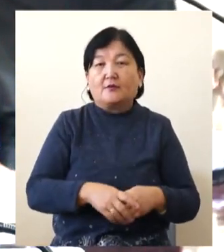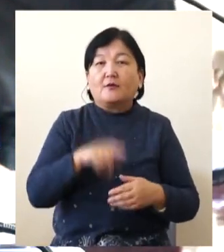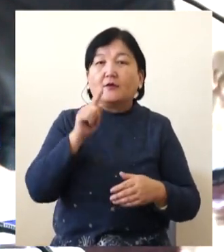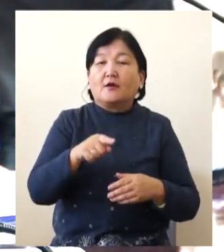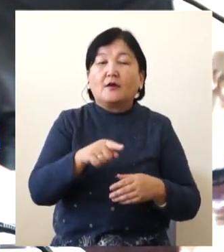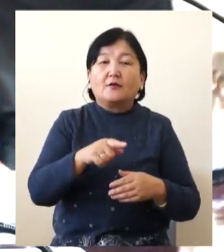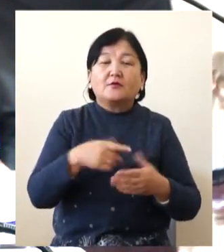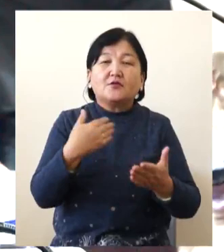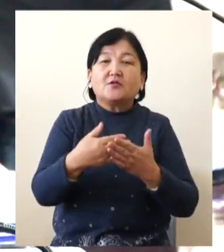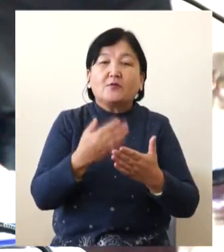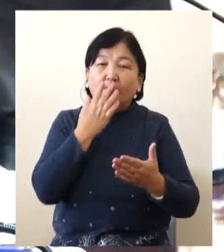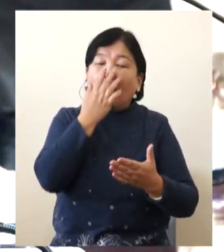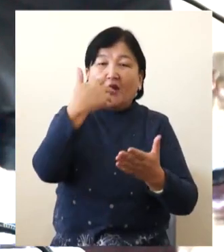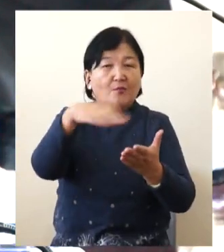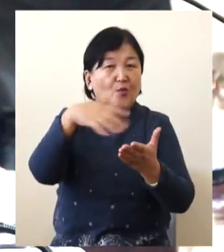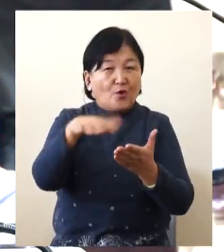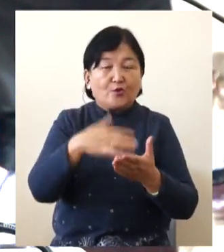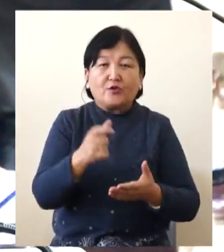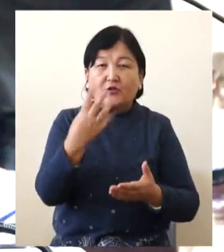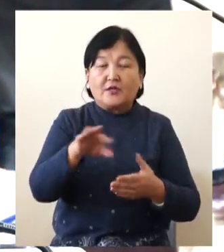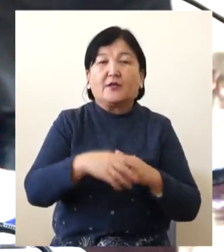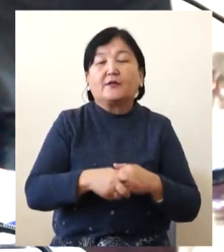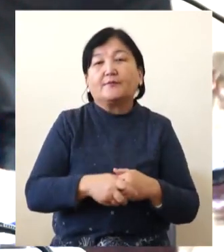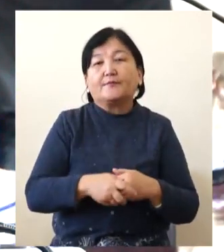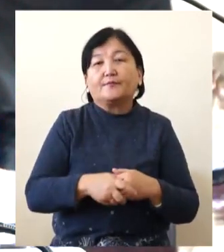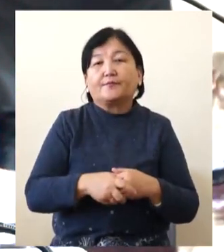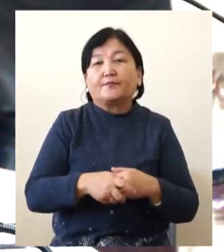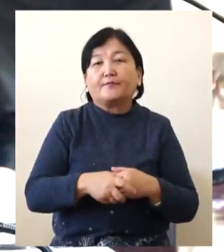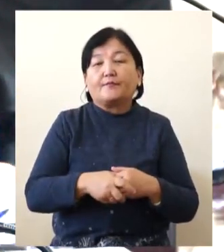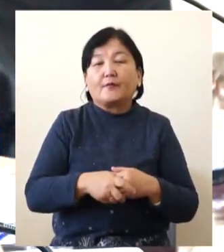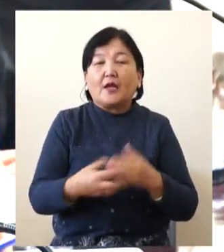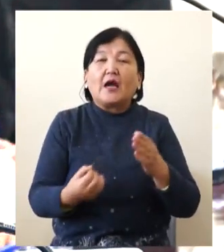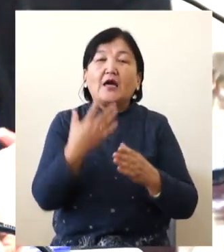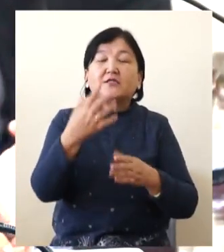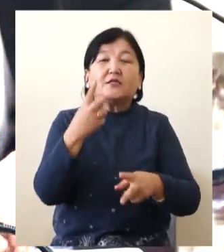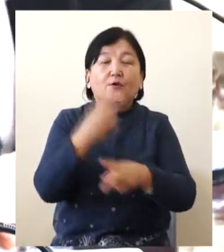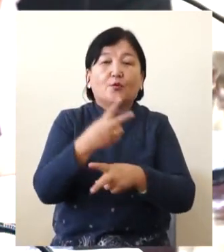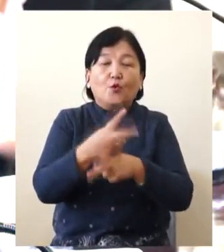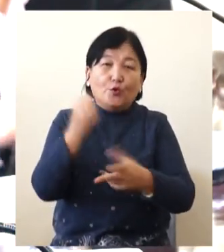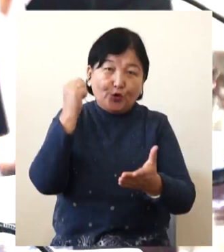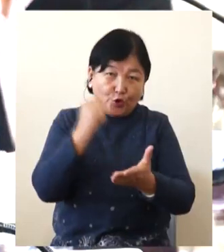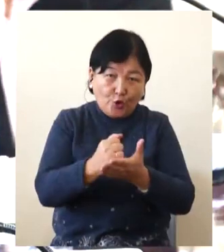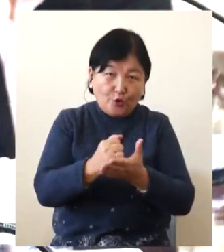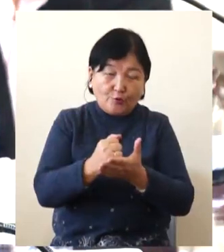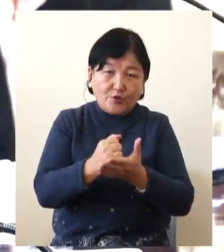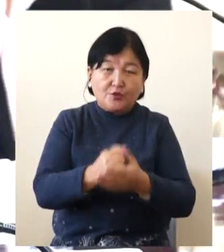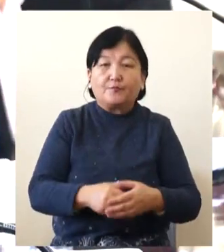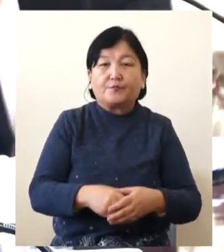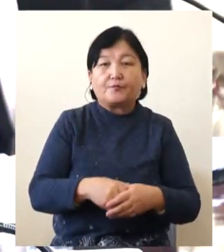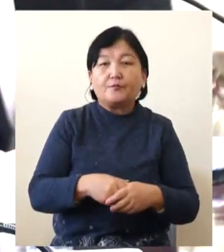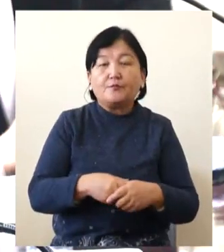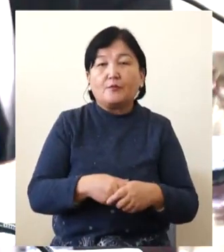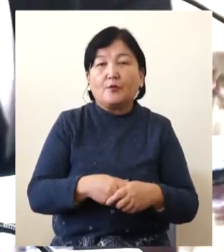болоод хэвчлээ. Өнөөдөр агаарын үйлчлэгийг энэ юу гэдэггүй. Тэгээ энэ гарч байгаа энэ хөд толтон зөв ерөөсөөр юу галсан шүү